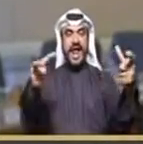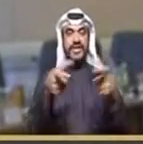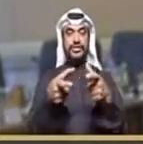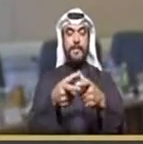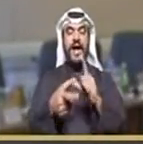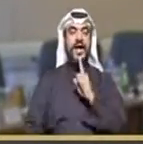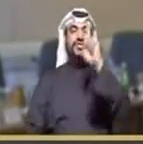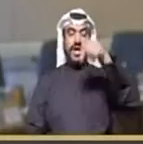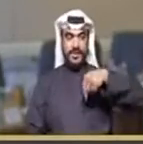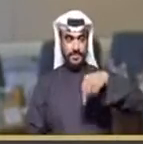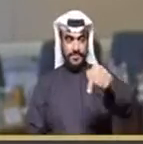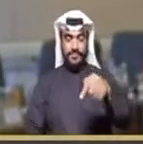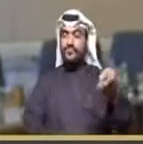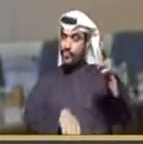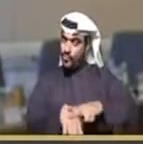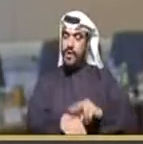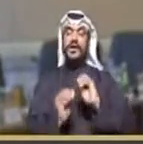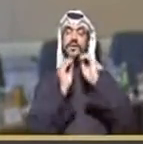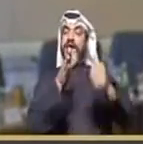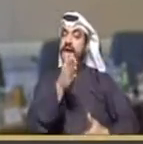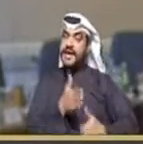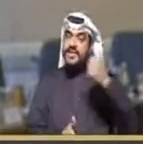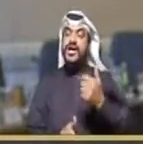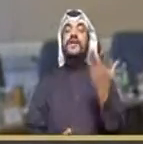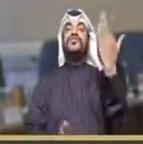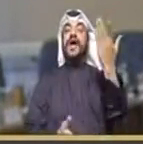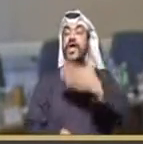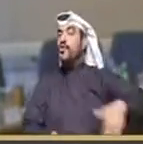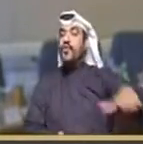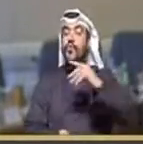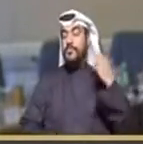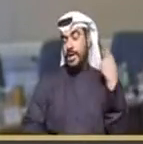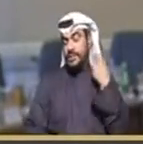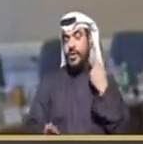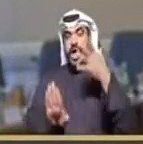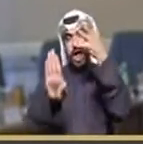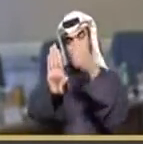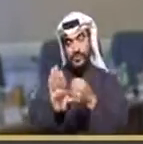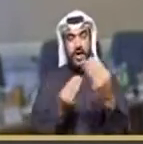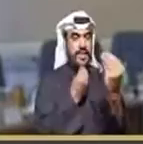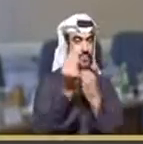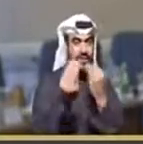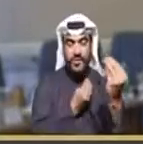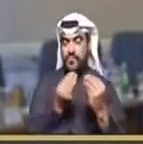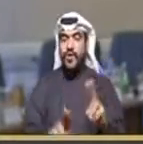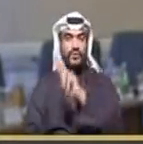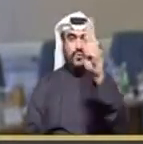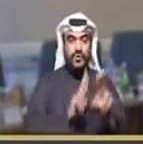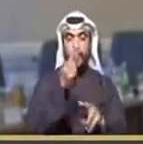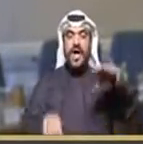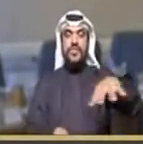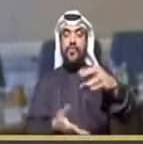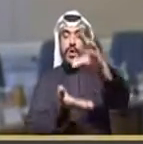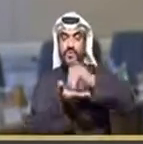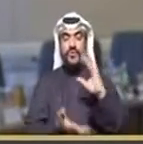الله تعالى النجاح والتوفيق من خلال حقيقة الحوارات التي ستتم من